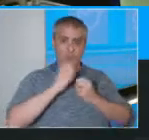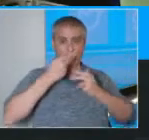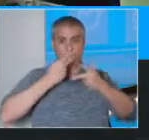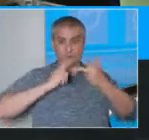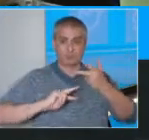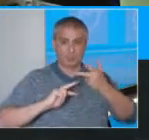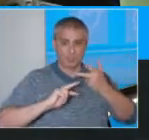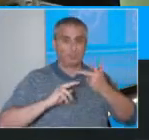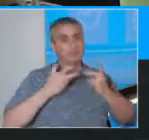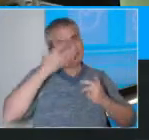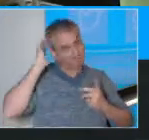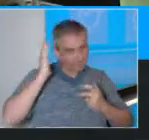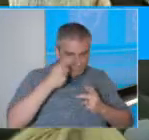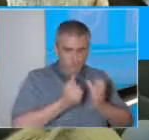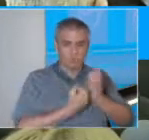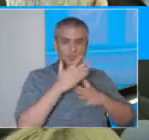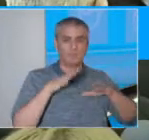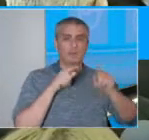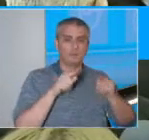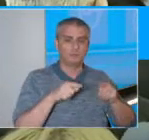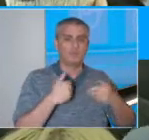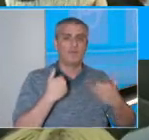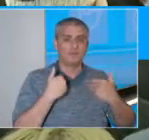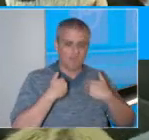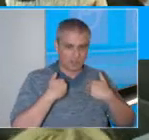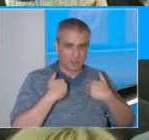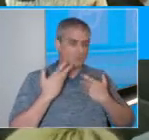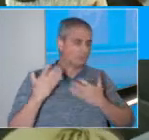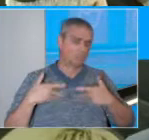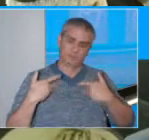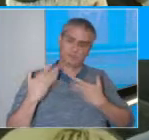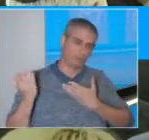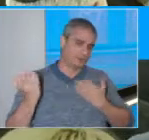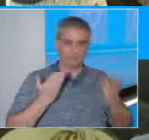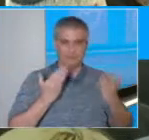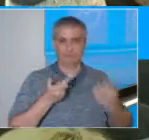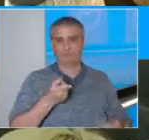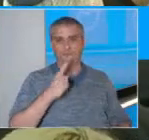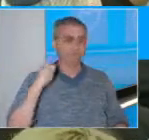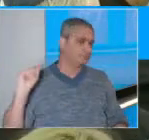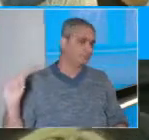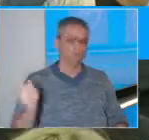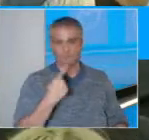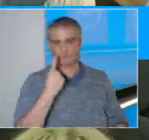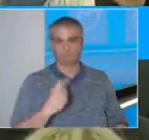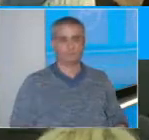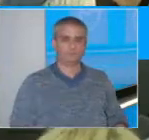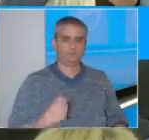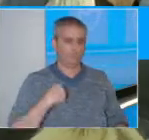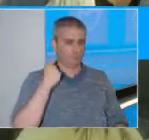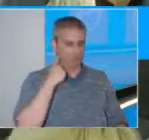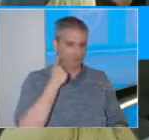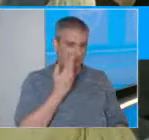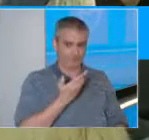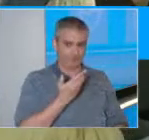אחריה, יאיר לפיד הוא זה שהרכיב את הממשלה, ואנחנו נזמין בשמחה. כן, תראה, חבר הכנסת טופורובסקי, אנחנו שומעים את זה